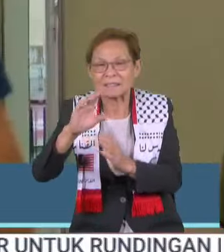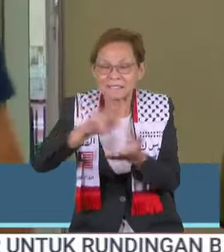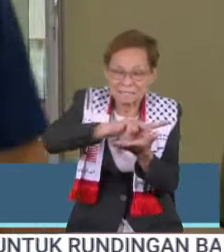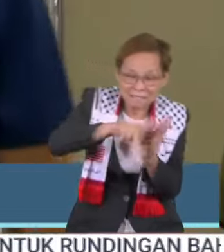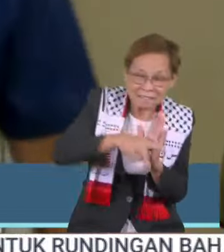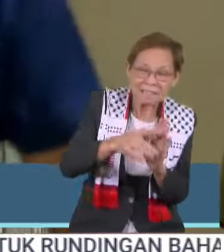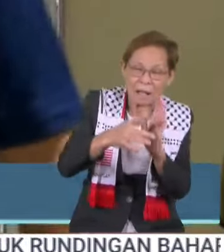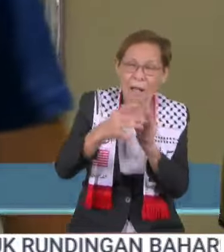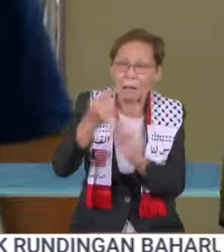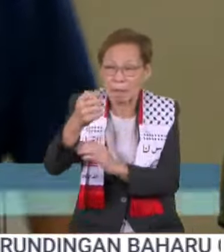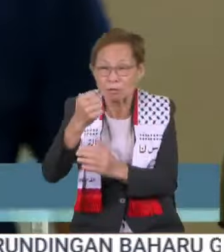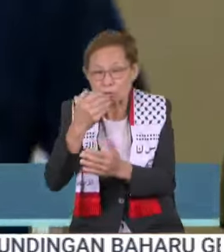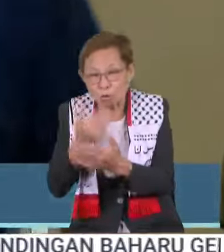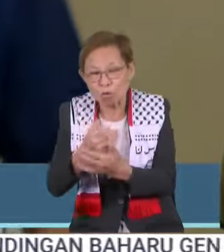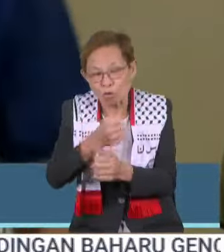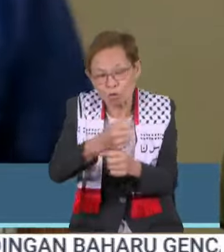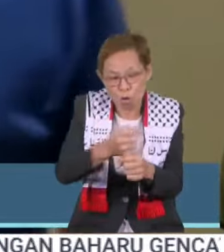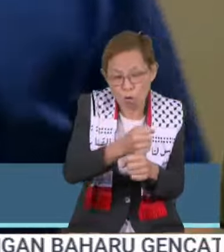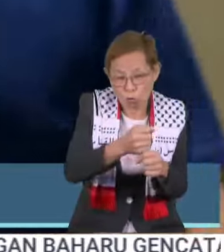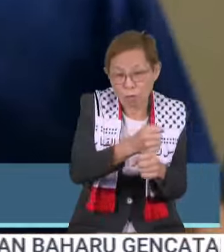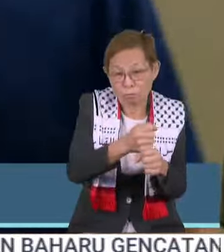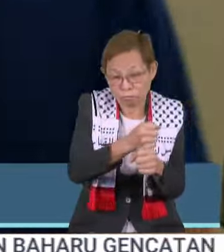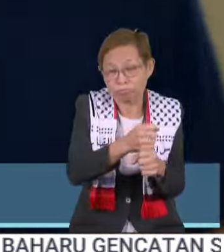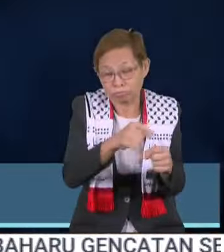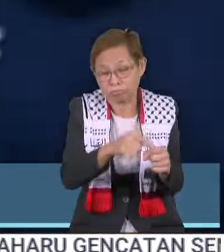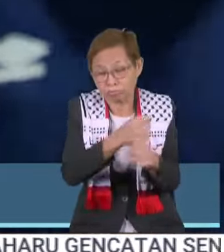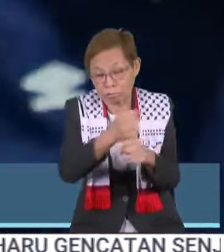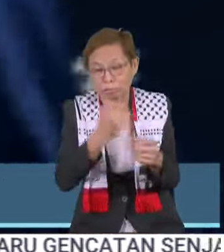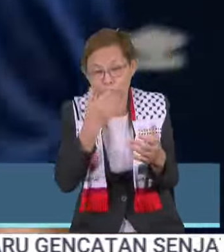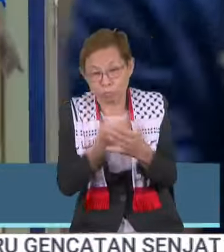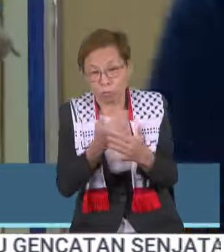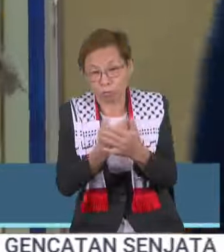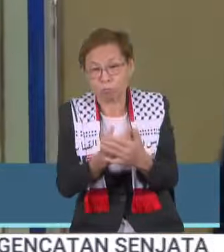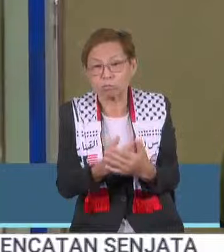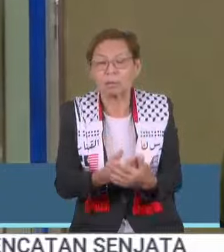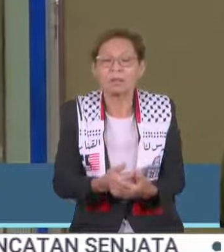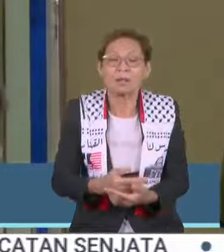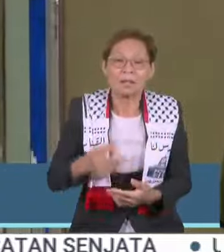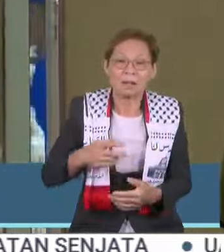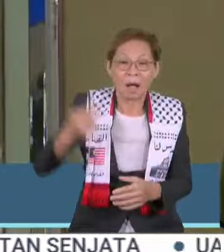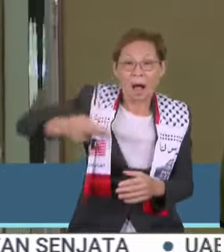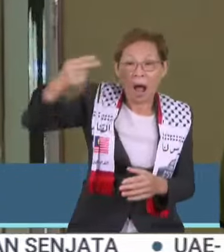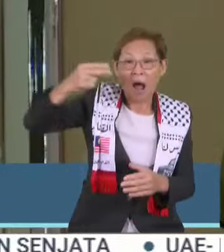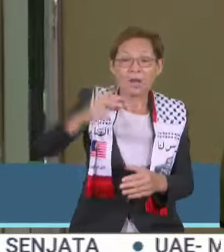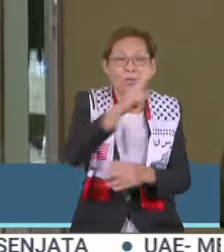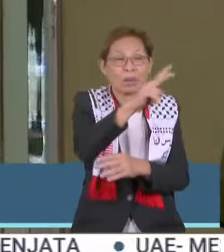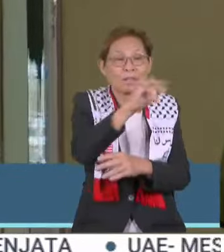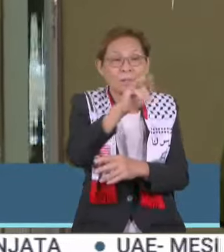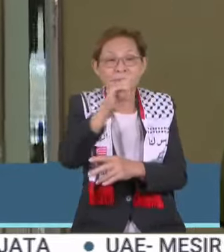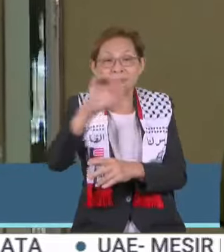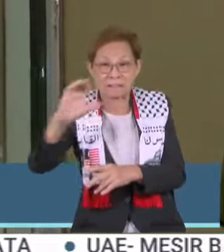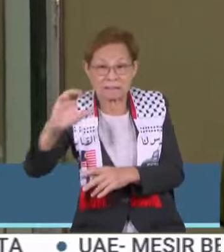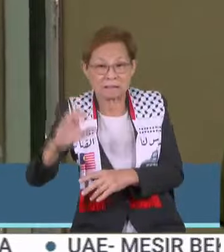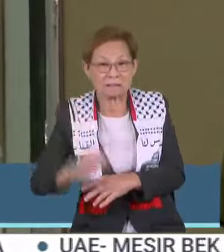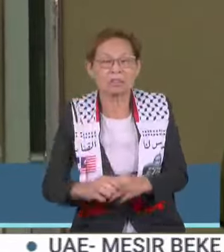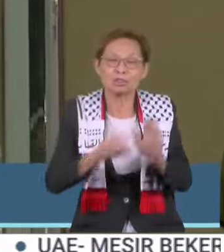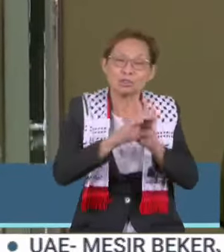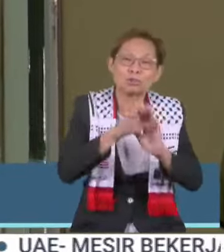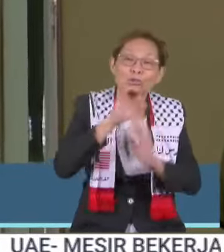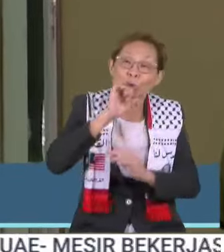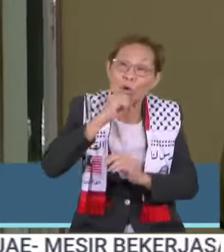good. Coffee is also supposed to be very good. Now, things with high vitamin C, yeah,